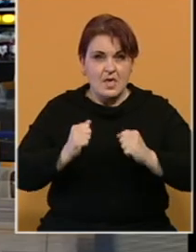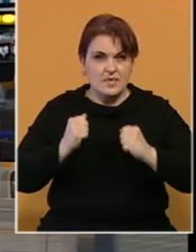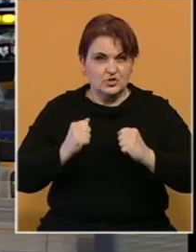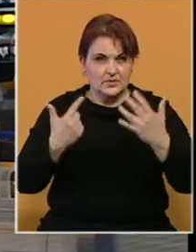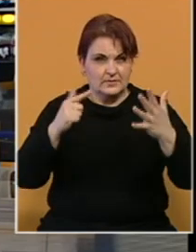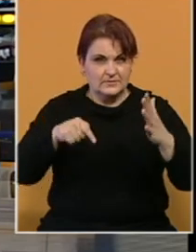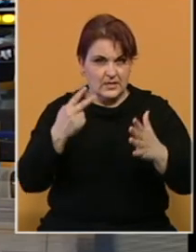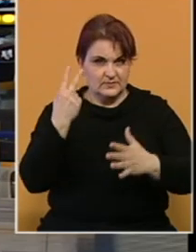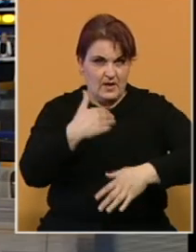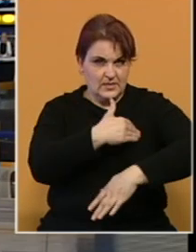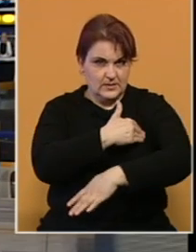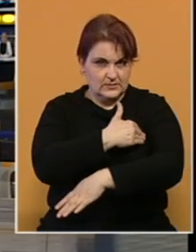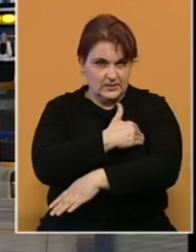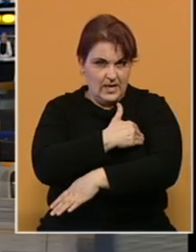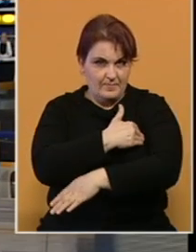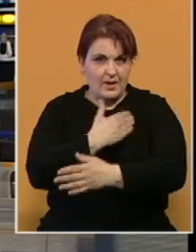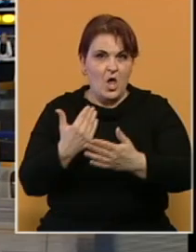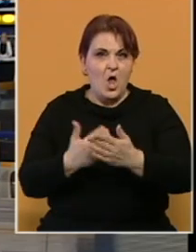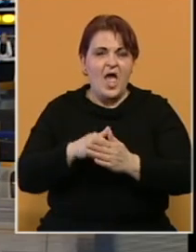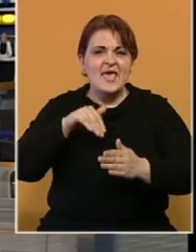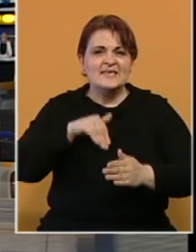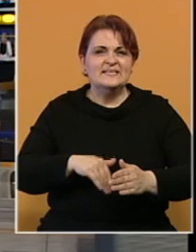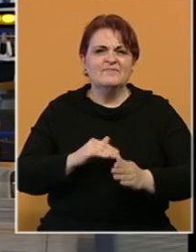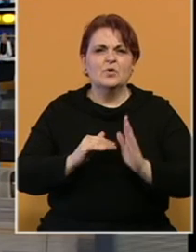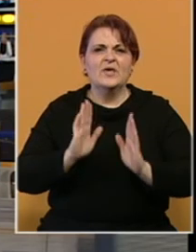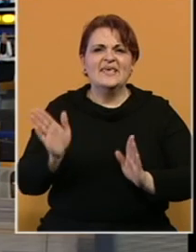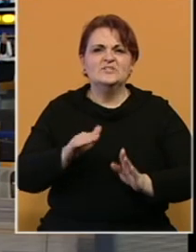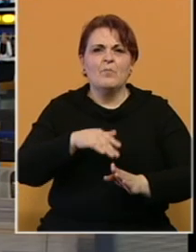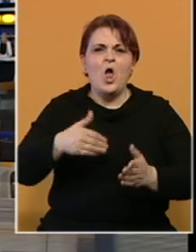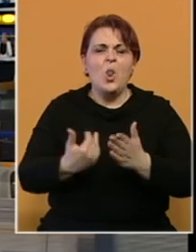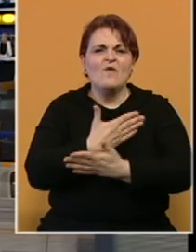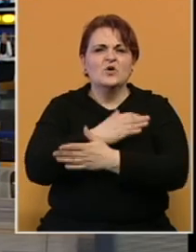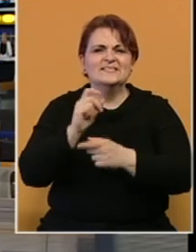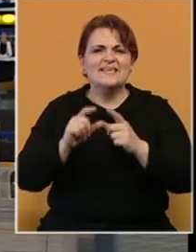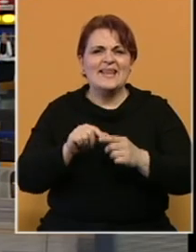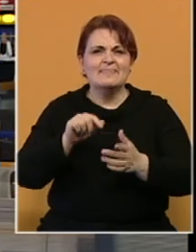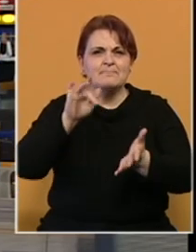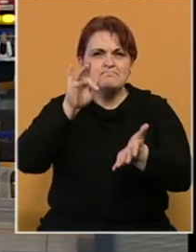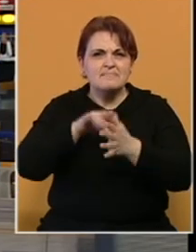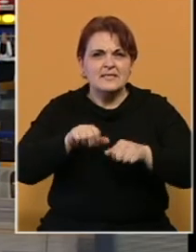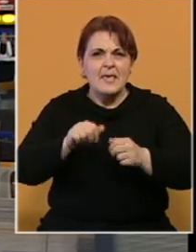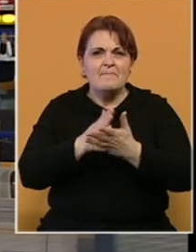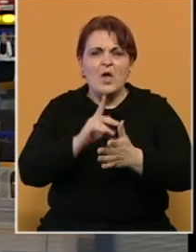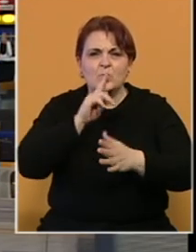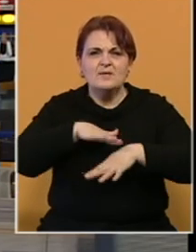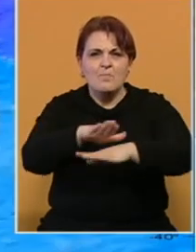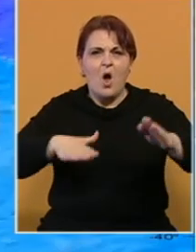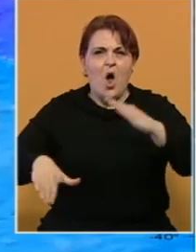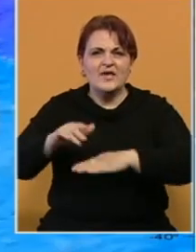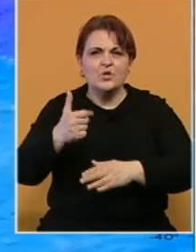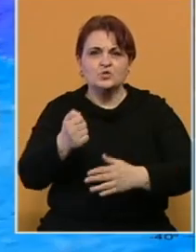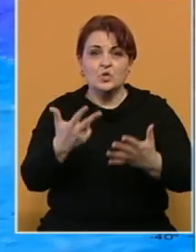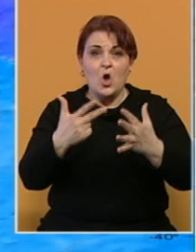Zemljotres jačine 7,2 stepena pogodio je sjeveroistočnu obalu Novog Zelanda. Epicentar potresa bio je u Tihom